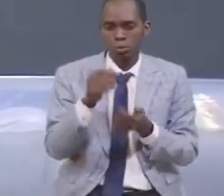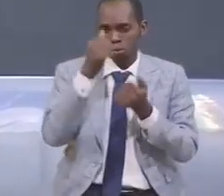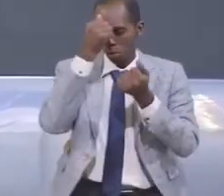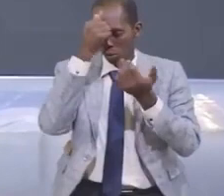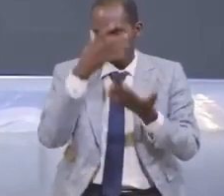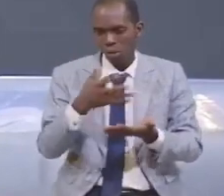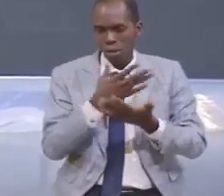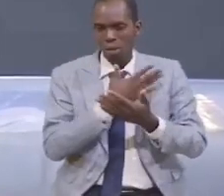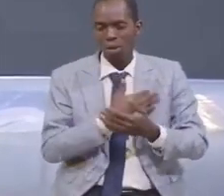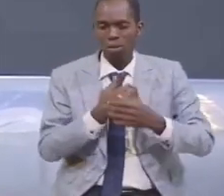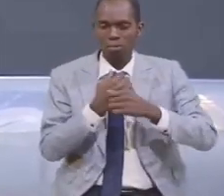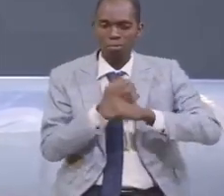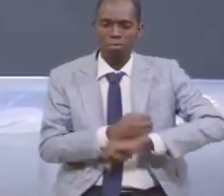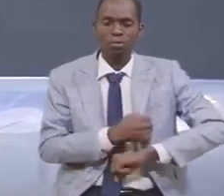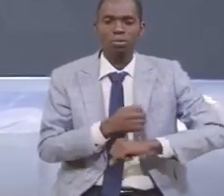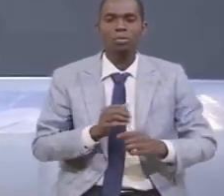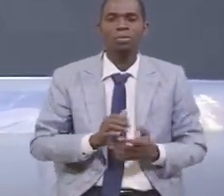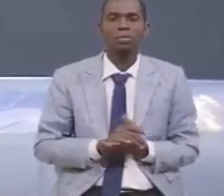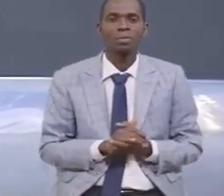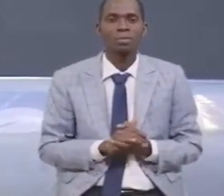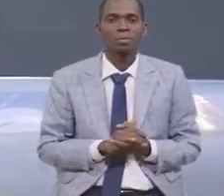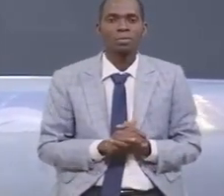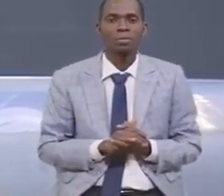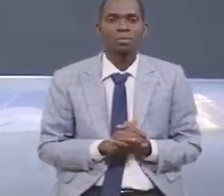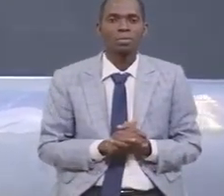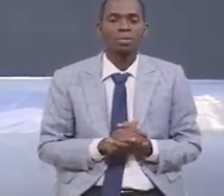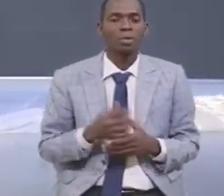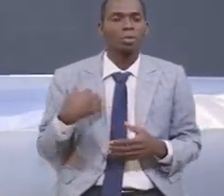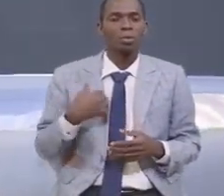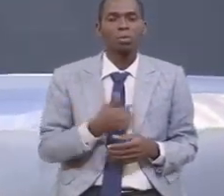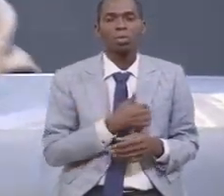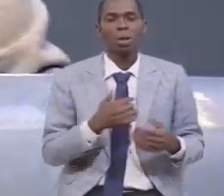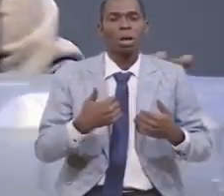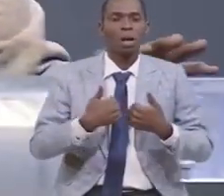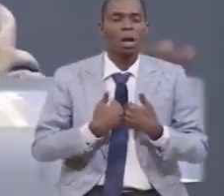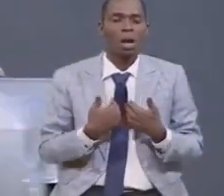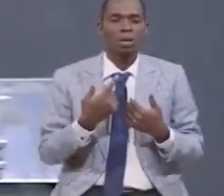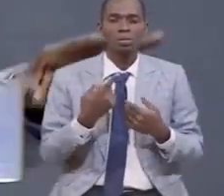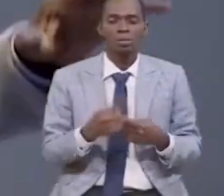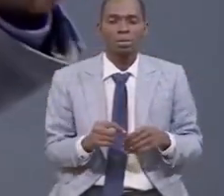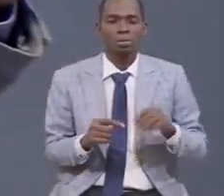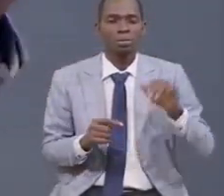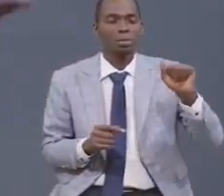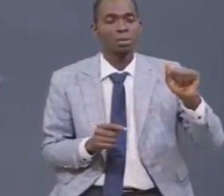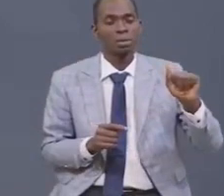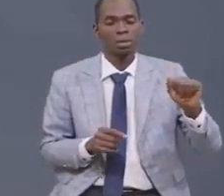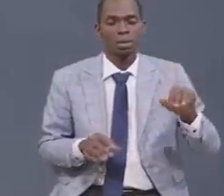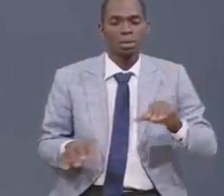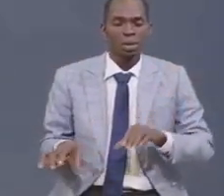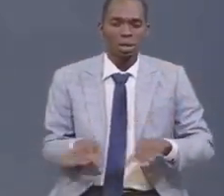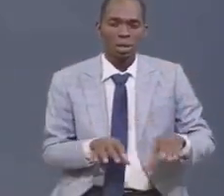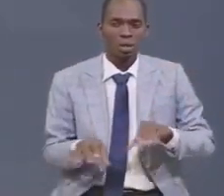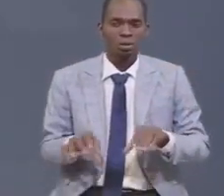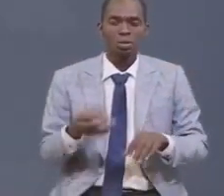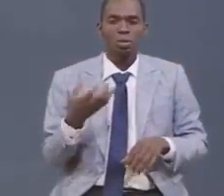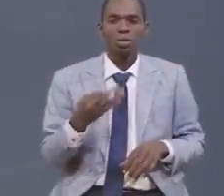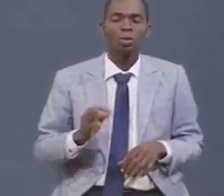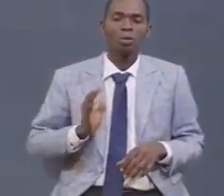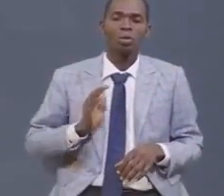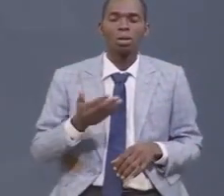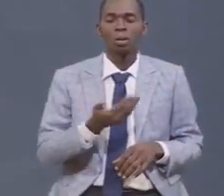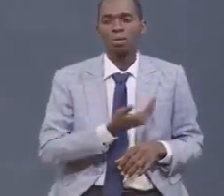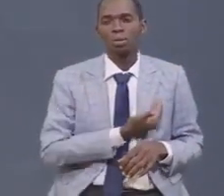నోటి వాక్కు మనల్ని గమనిస్తుంది. Then we have the actions of our maker. ఆ తర్వాత